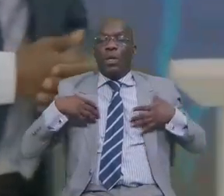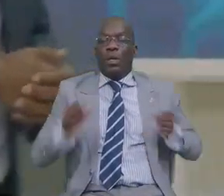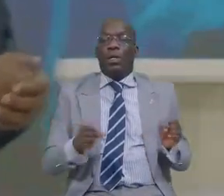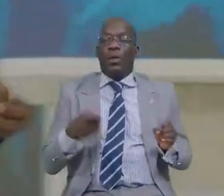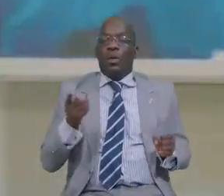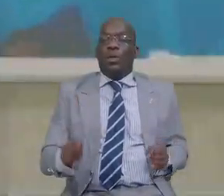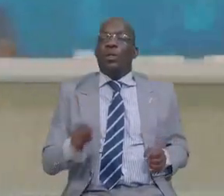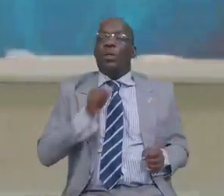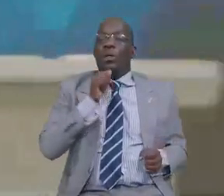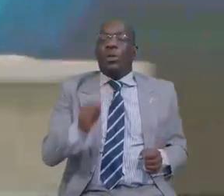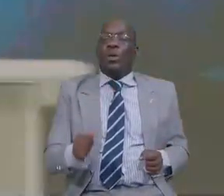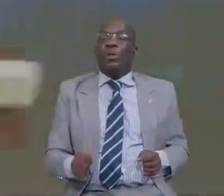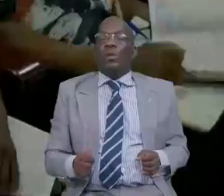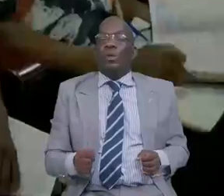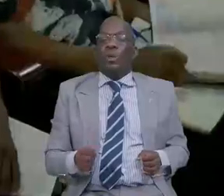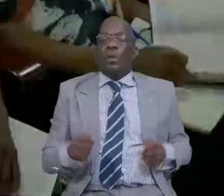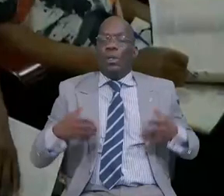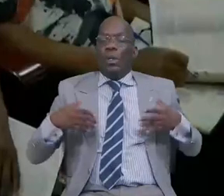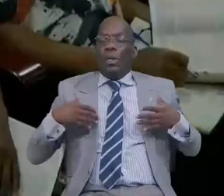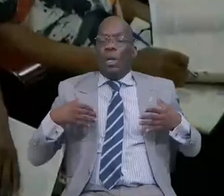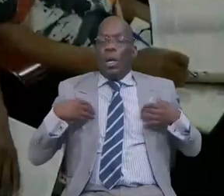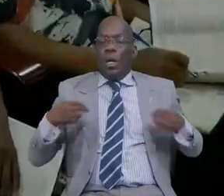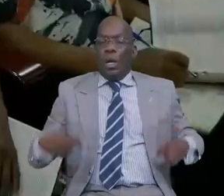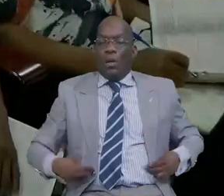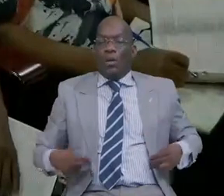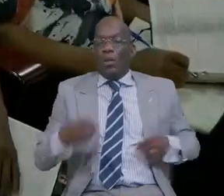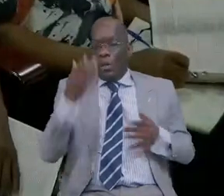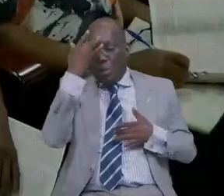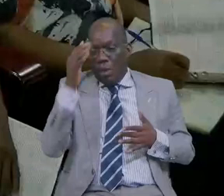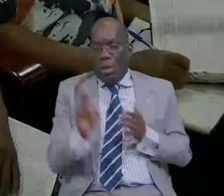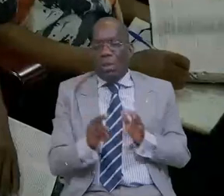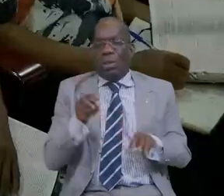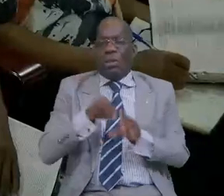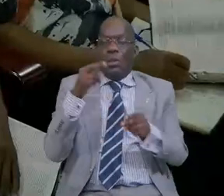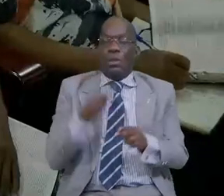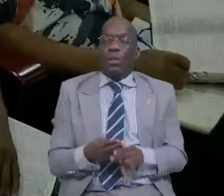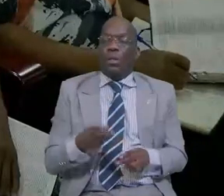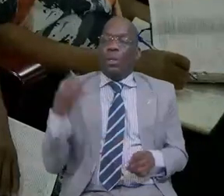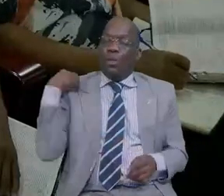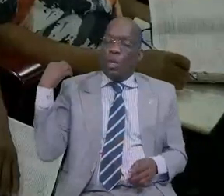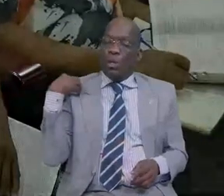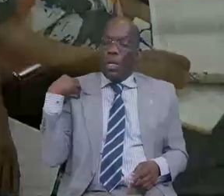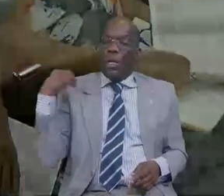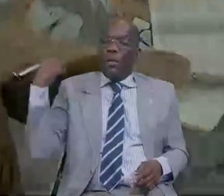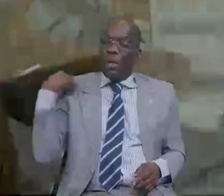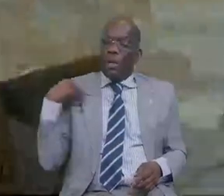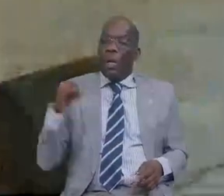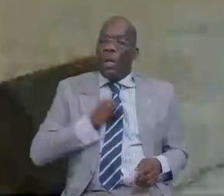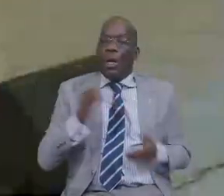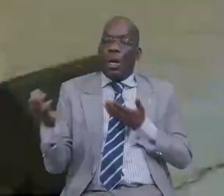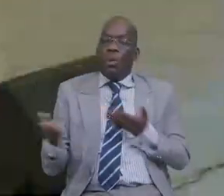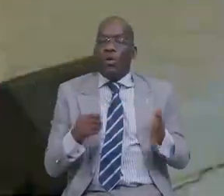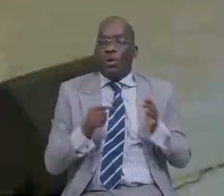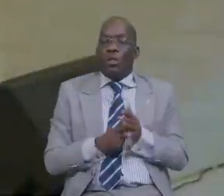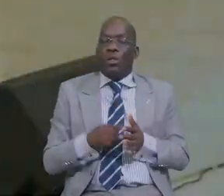les incurables également au nom de Jésus. Maître, j'ai amené mon fils